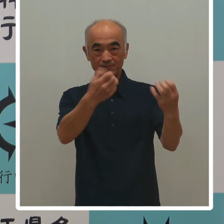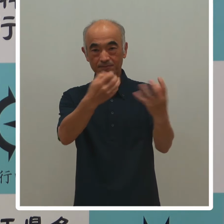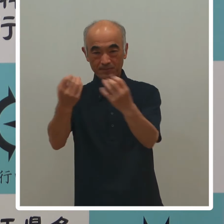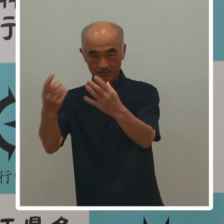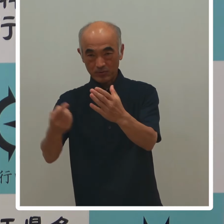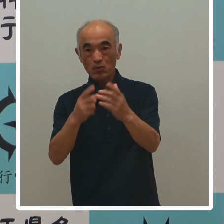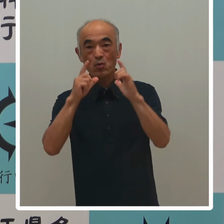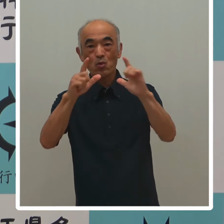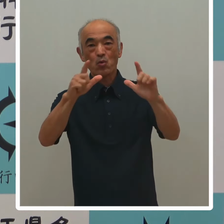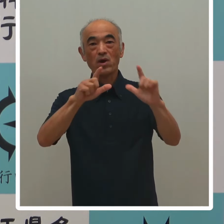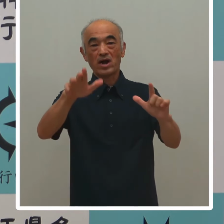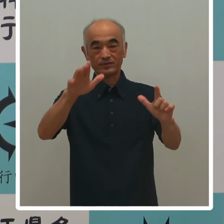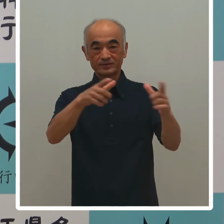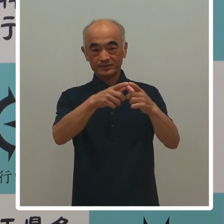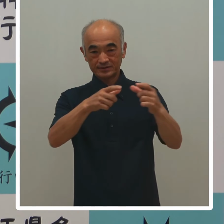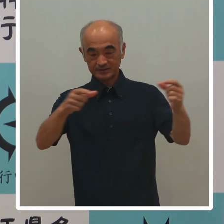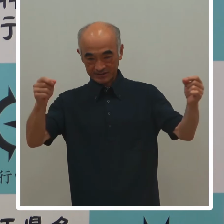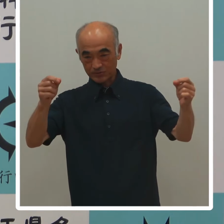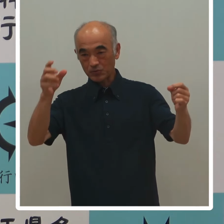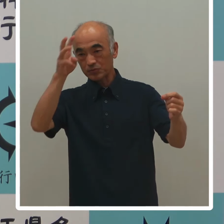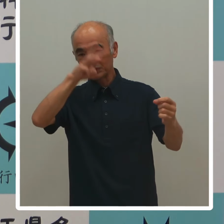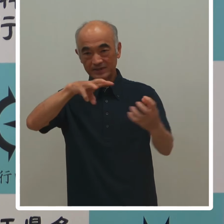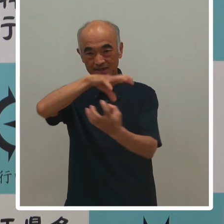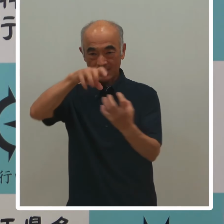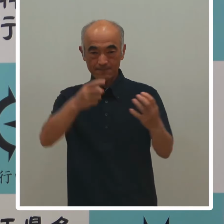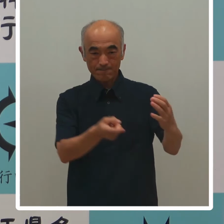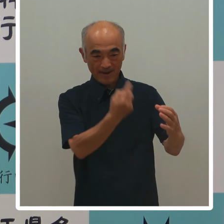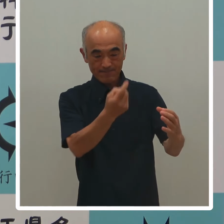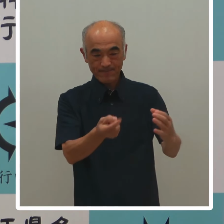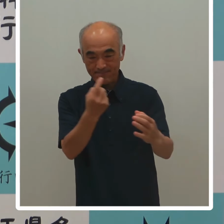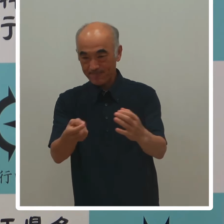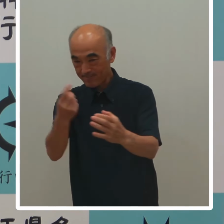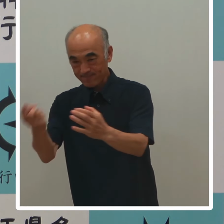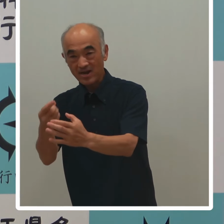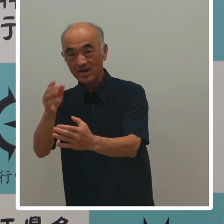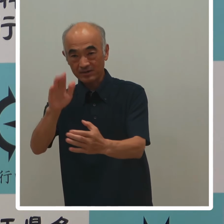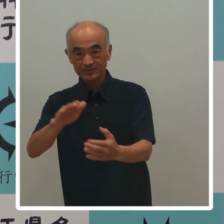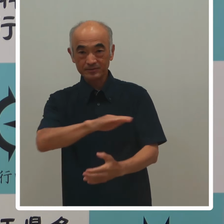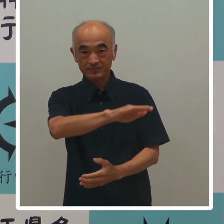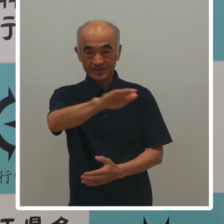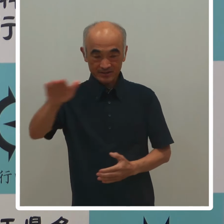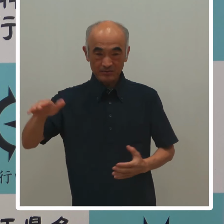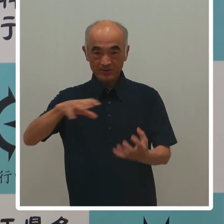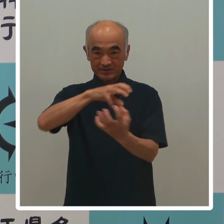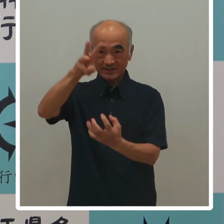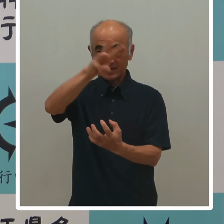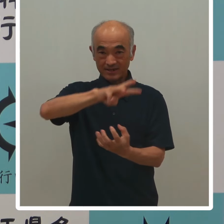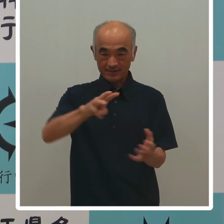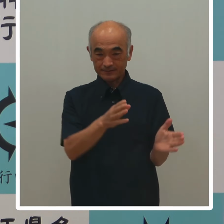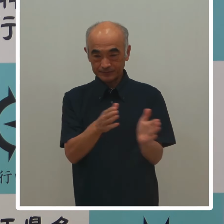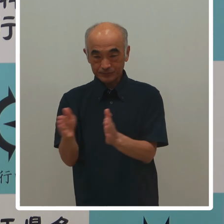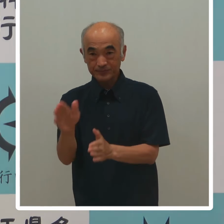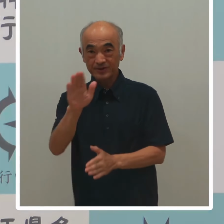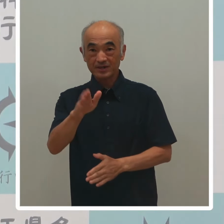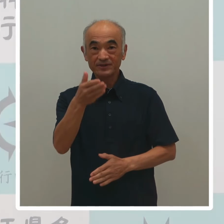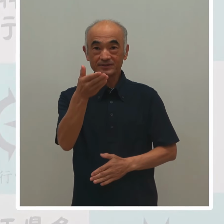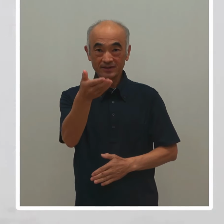り、全国で災害が多発しています。皆さんは災害に備えていますか？